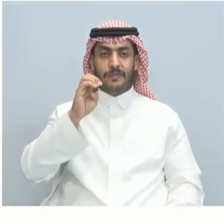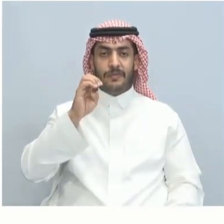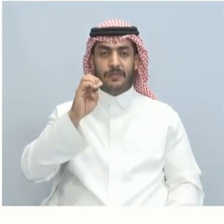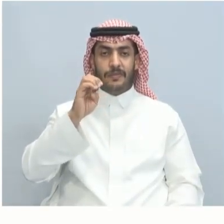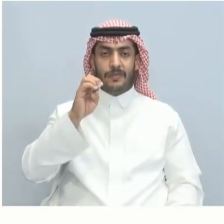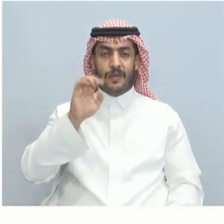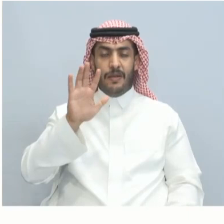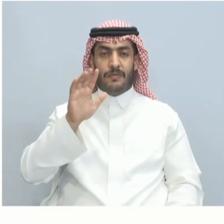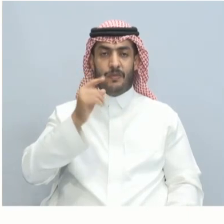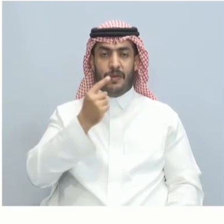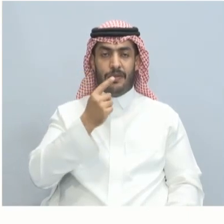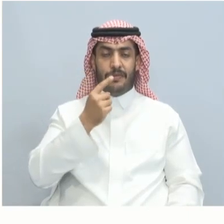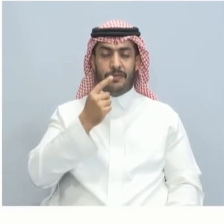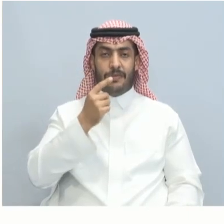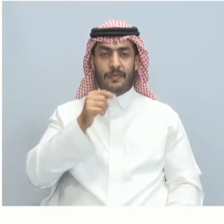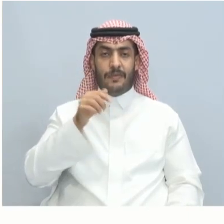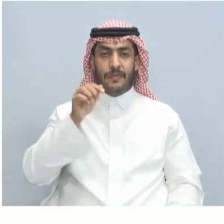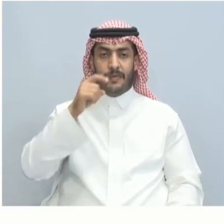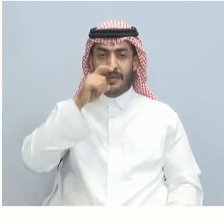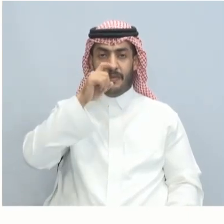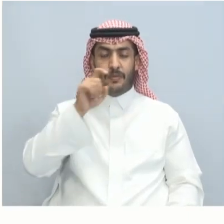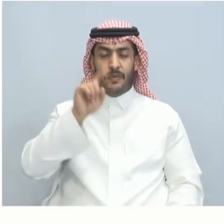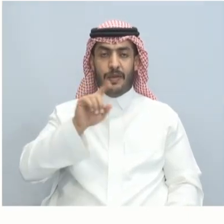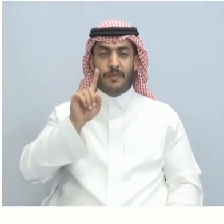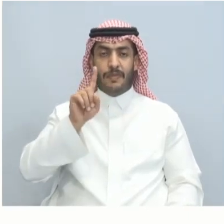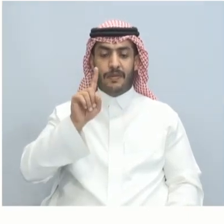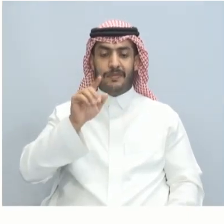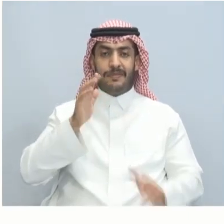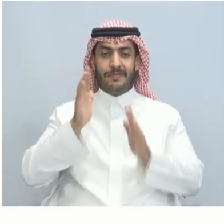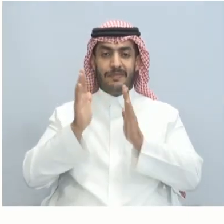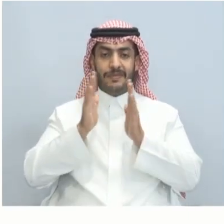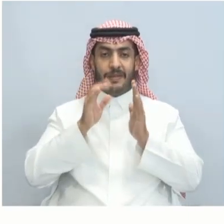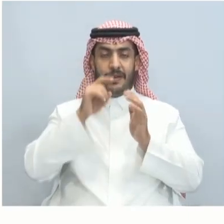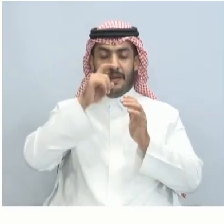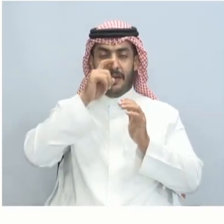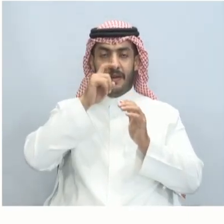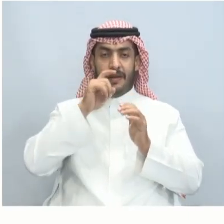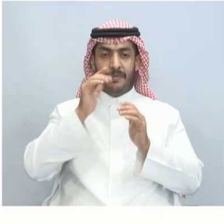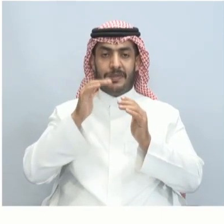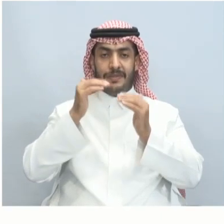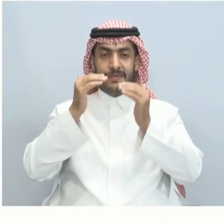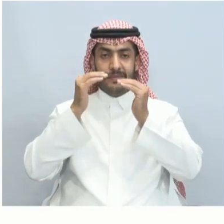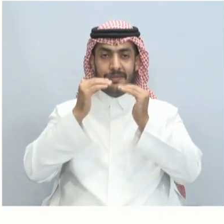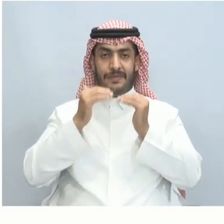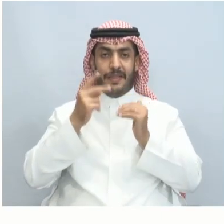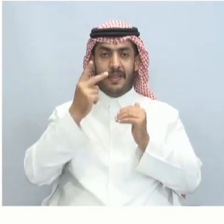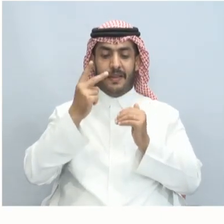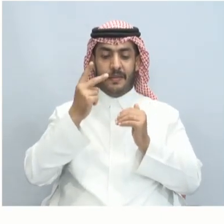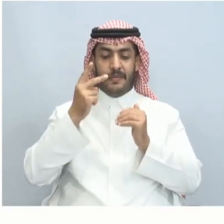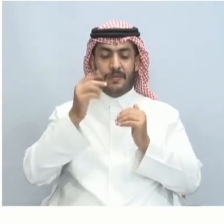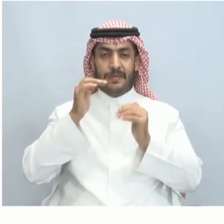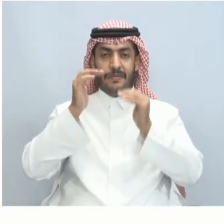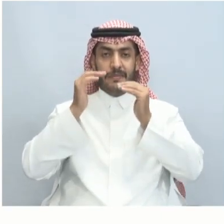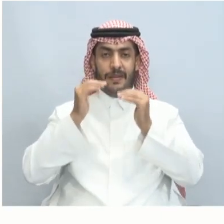5 وواحد المطلوب في السؤال ب انسحاب وحدتين الى ماذا الى اسفل هنا انسحبنا